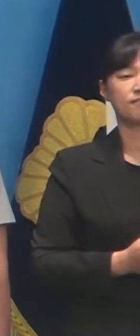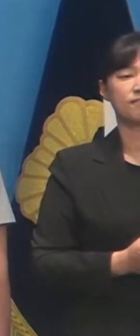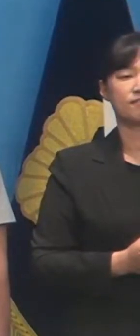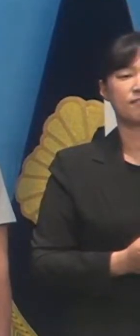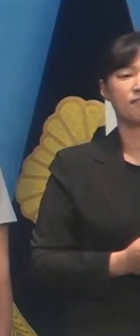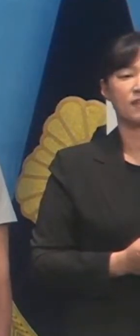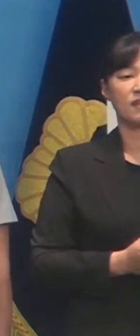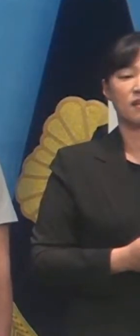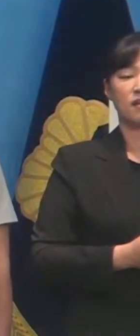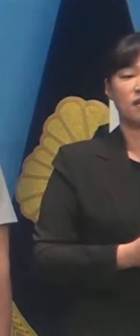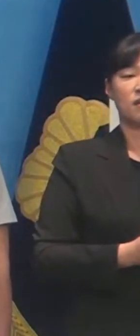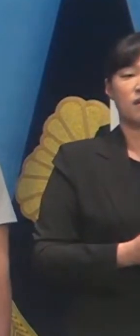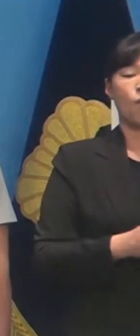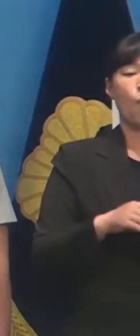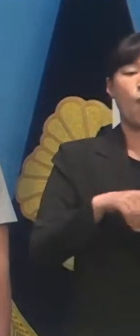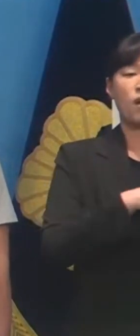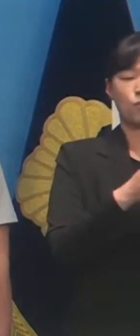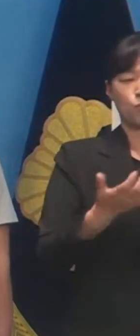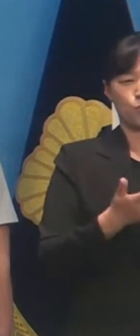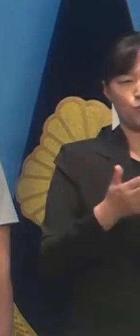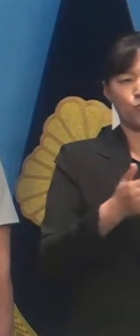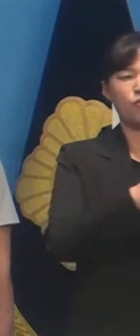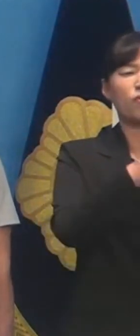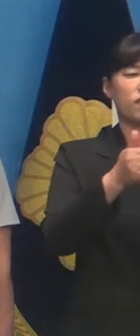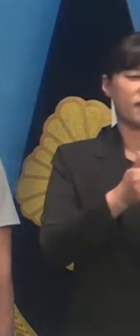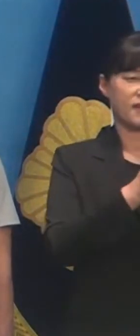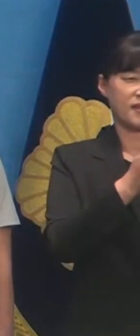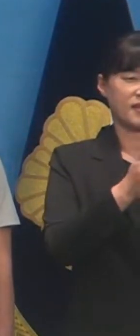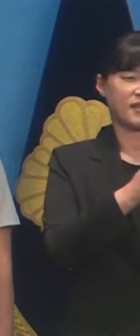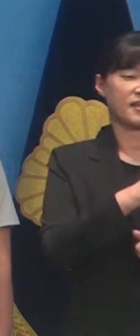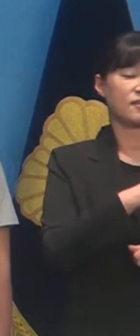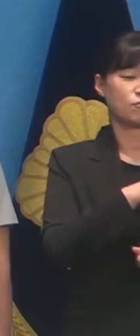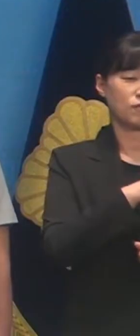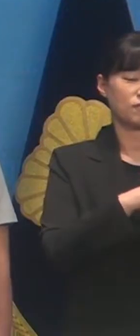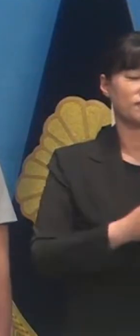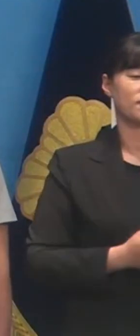네, 더불어민주당 환경노동위원회에서 활동하는 김천 서구국회의원 이용호입니다.